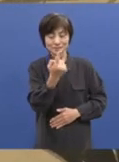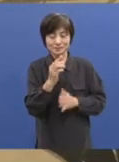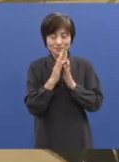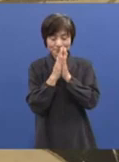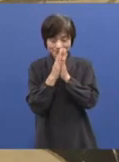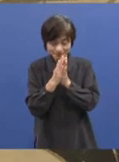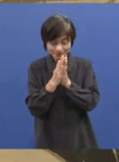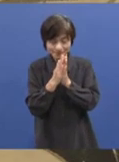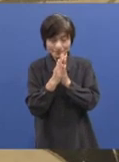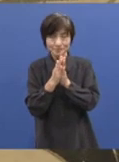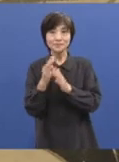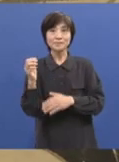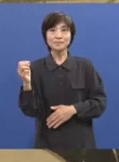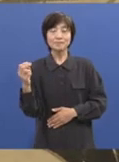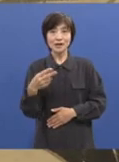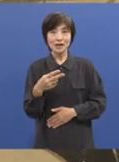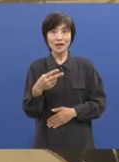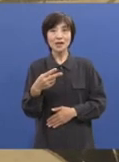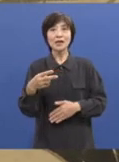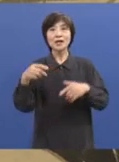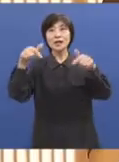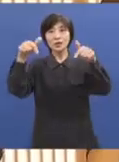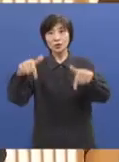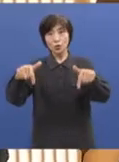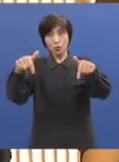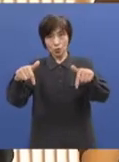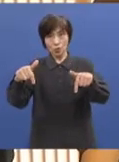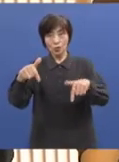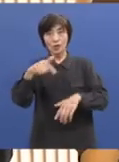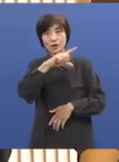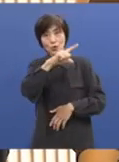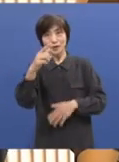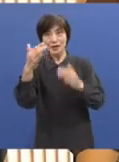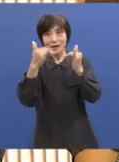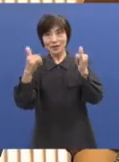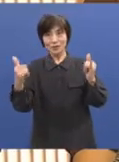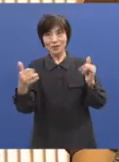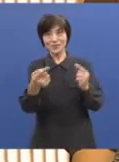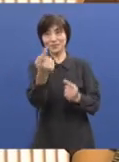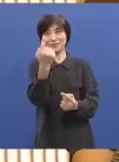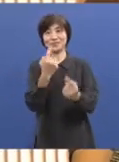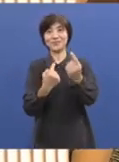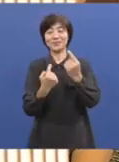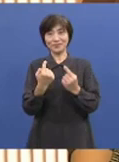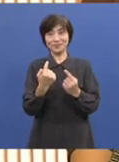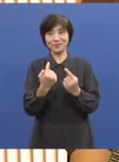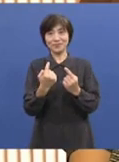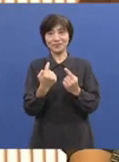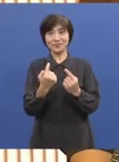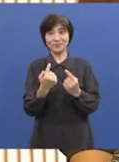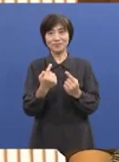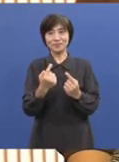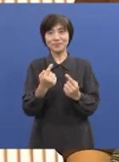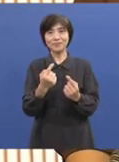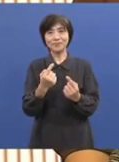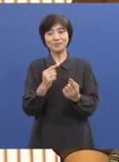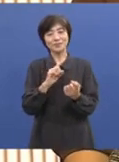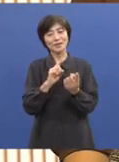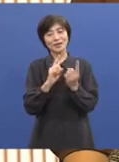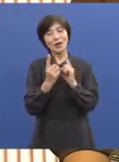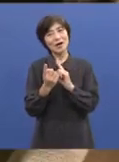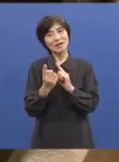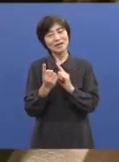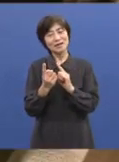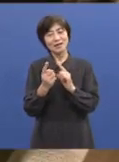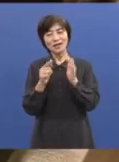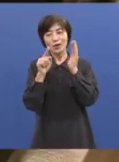でね、そういう生活をしたり、あるいは京都からそのいろんな方が訪ねてきて、まあ、その今